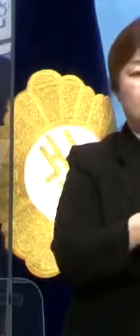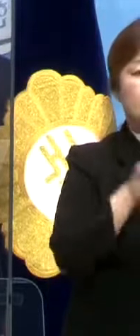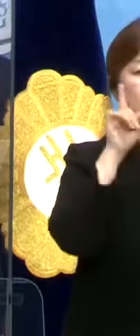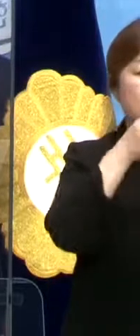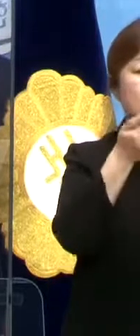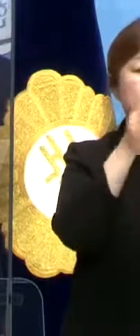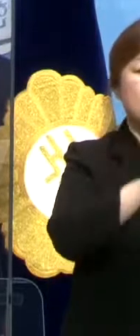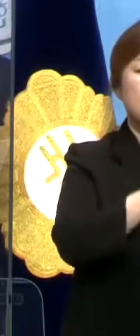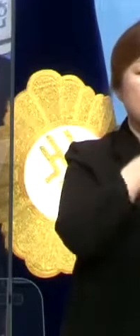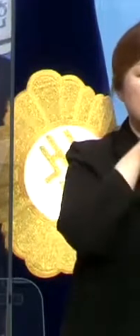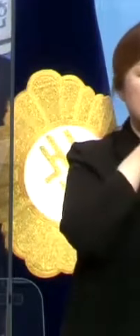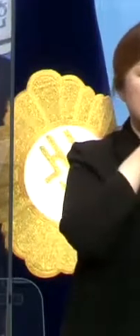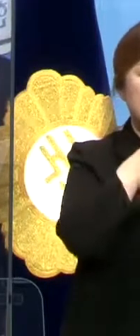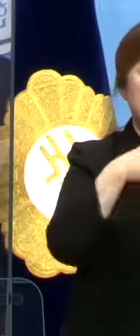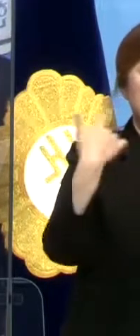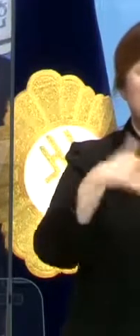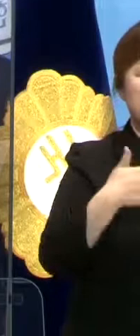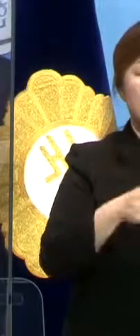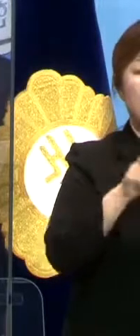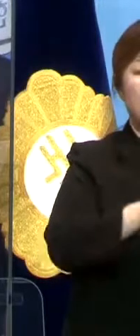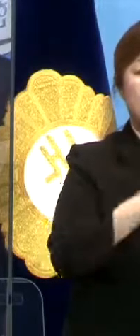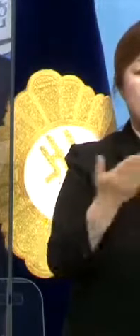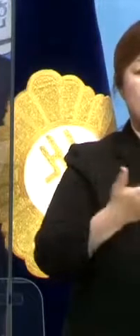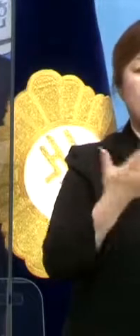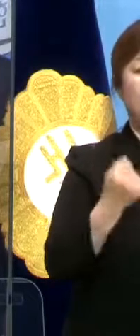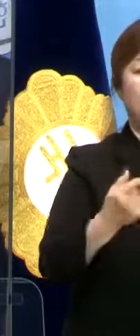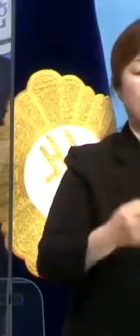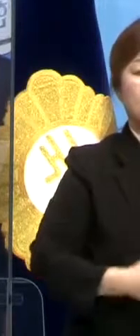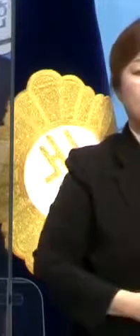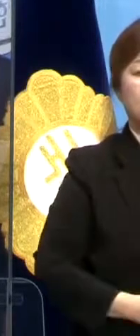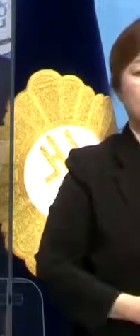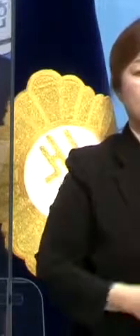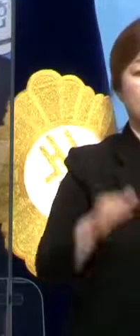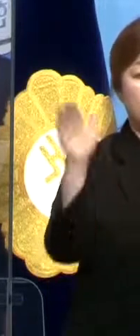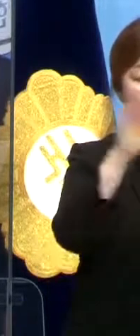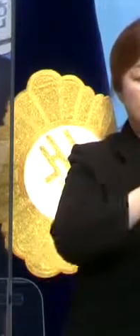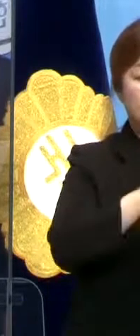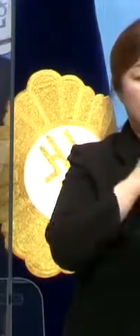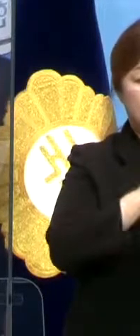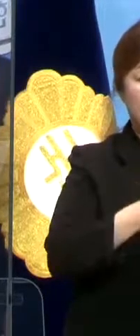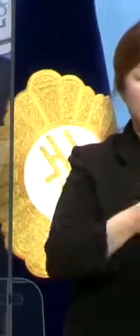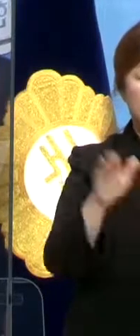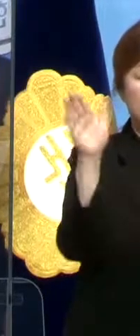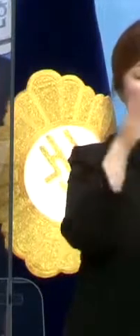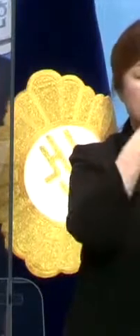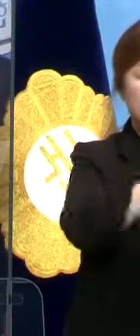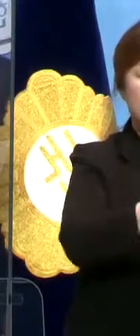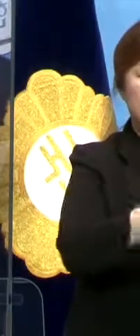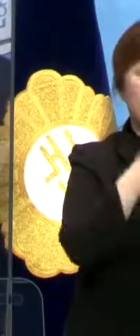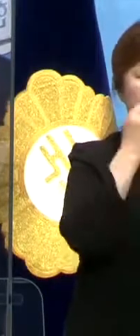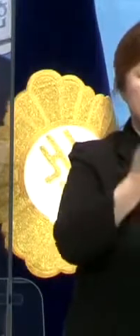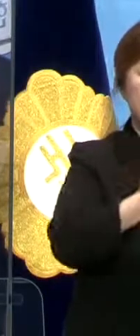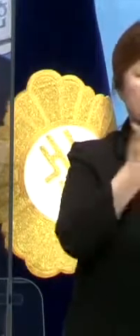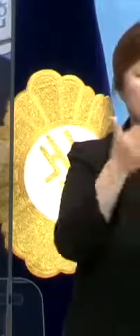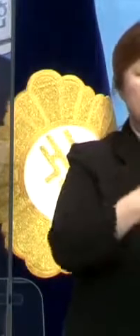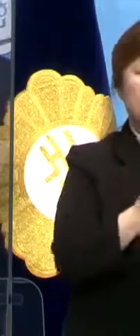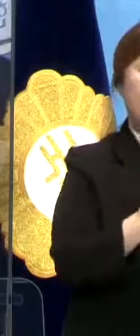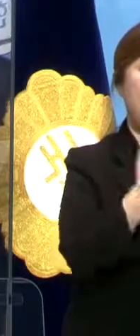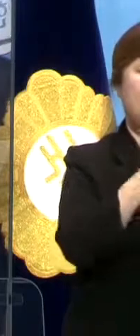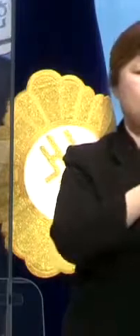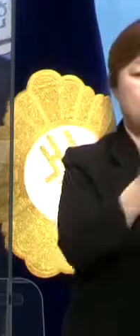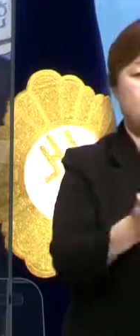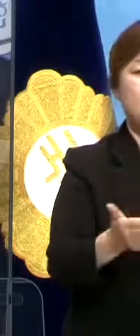해왔지만 사실상 상영 비정규직으로 일이오 됩니다 또한 야간 근무 가 1년 반 가까이 현금가로 3 직접적 원인으로 지목